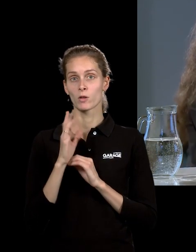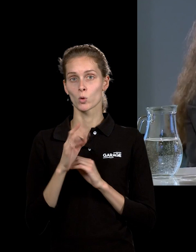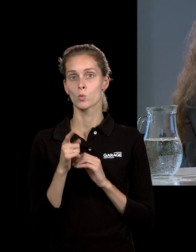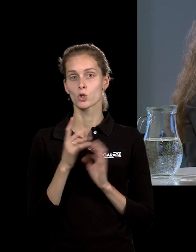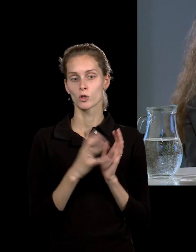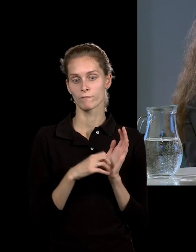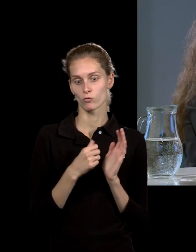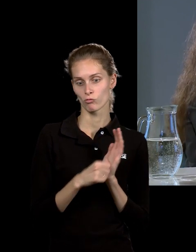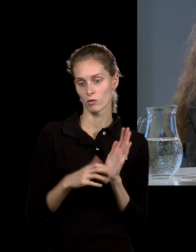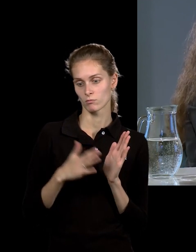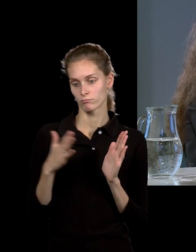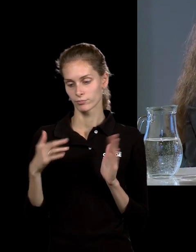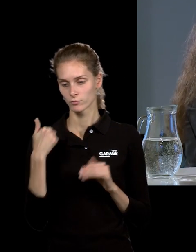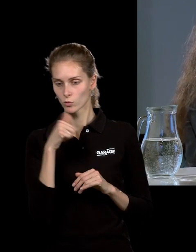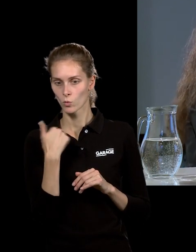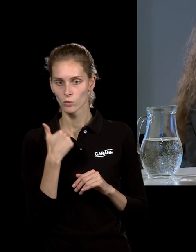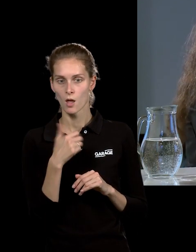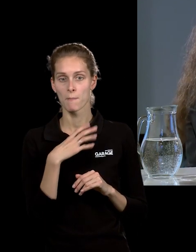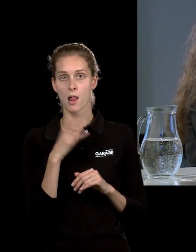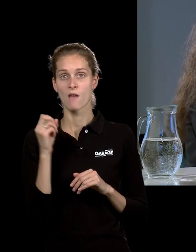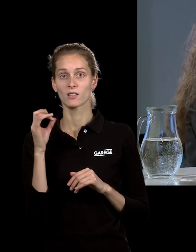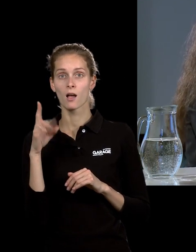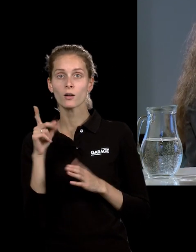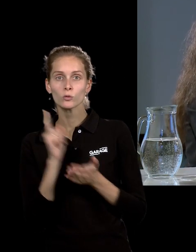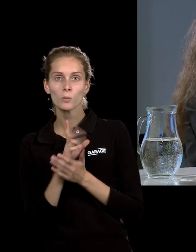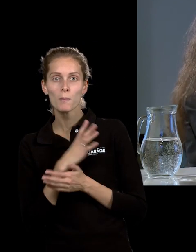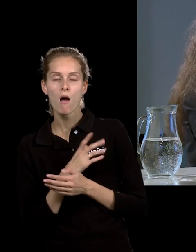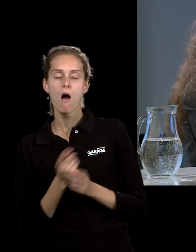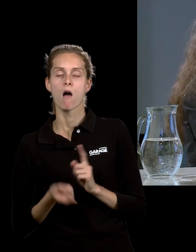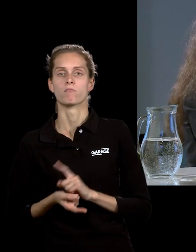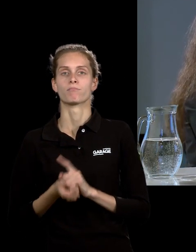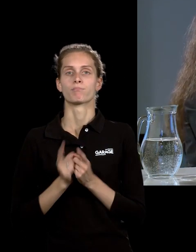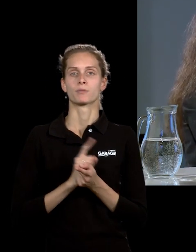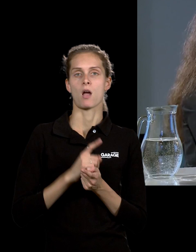всем статьям должно было быть авангардом, было академическим искусством. И